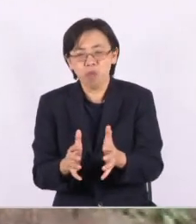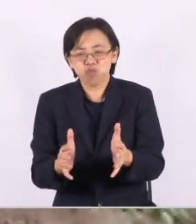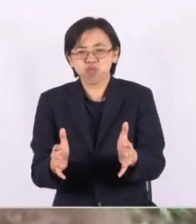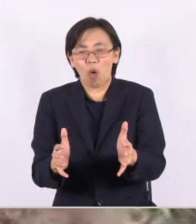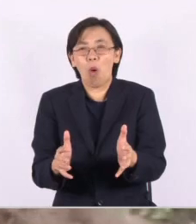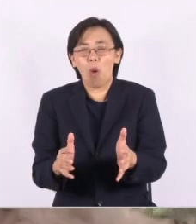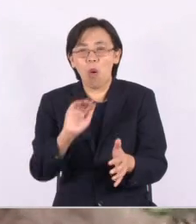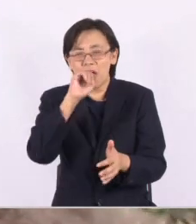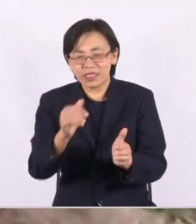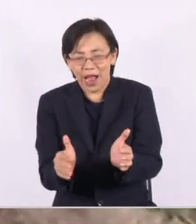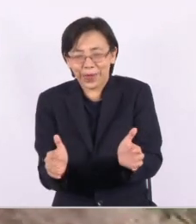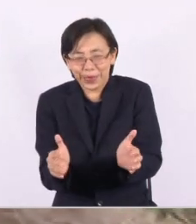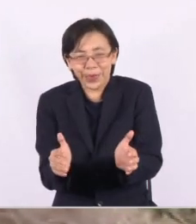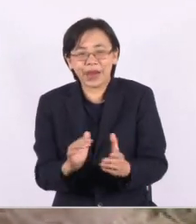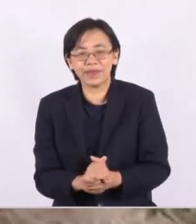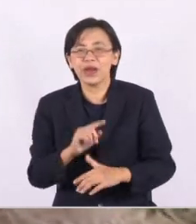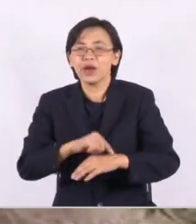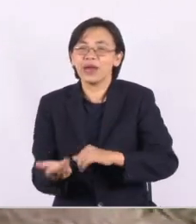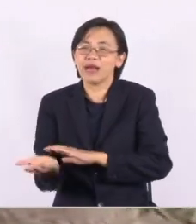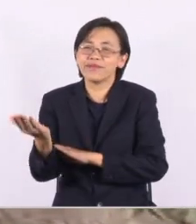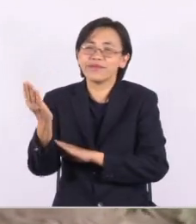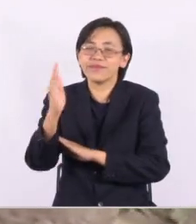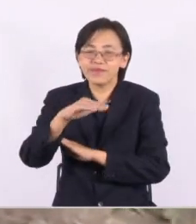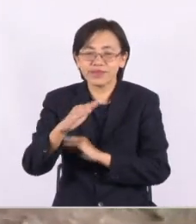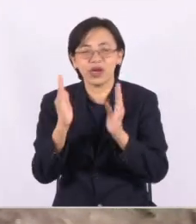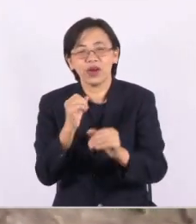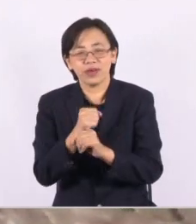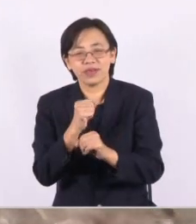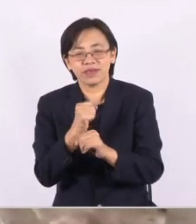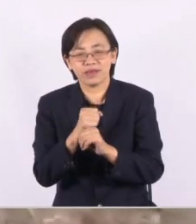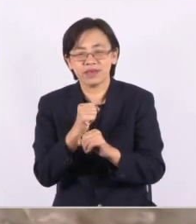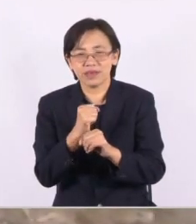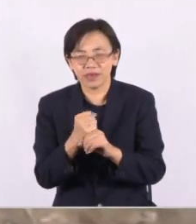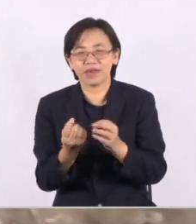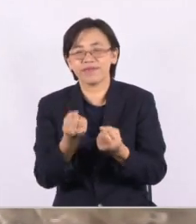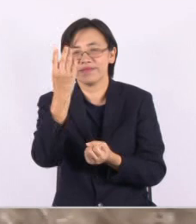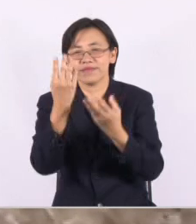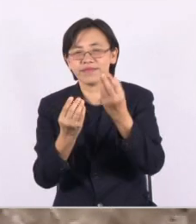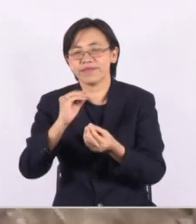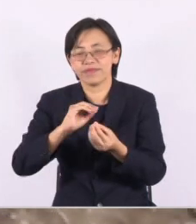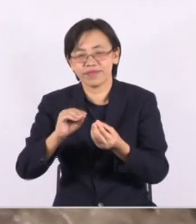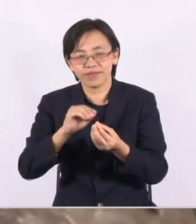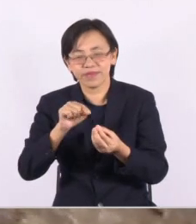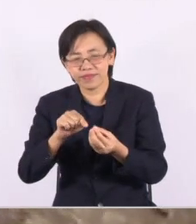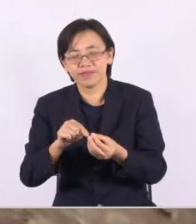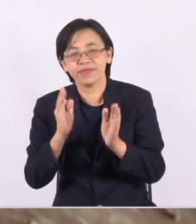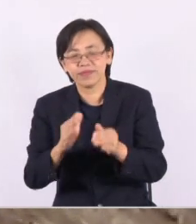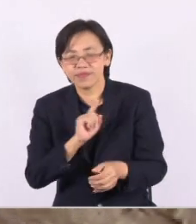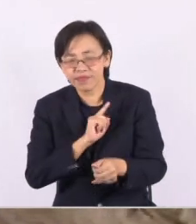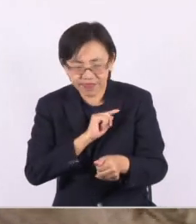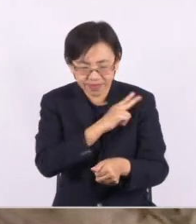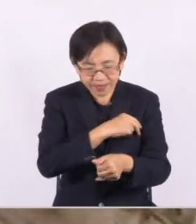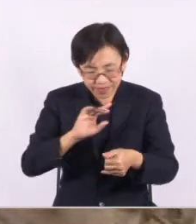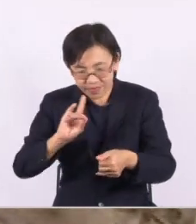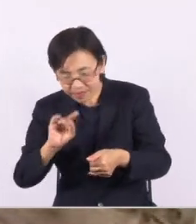คะสายสายบ่ายๆแบบนี้ทั้งเจ้าหน้าที่อนุรักษ์จากเขตรักษาพันธุ์สัตว์ป่าเขาอ่างรืนัยนะคะก็ให้พี่เลี้ยงให้คุณหมอเนี่ยออกมาดู